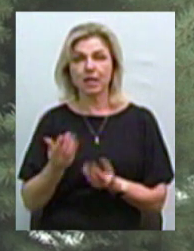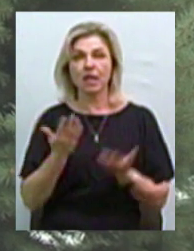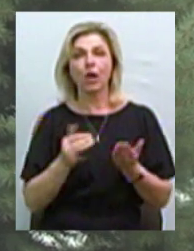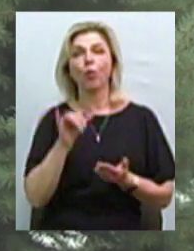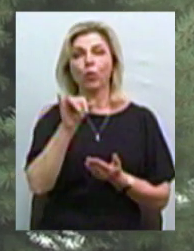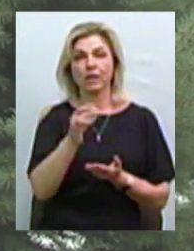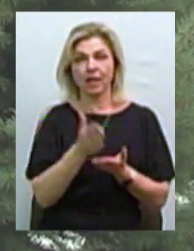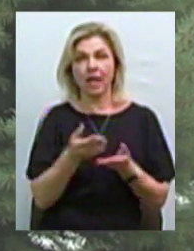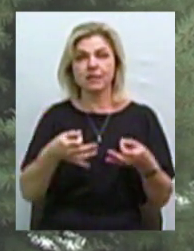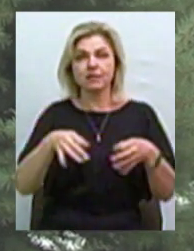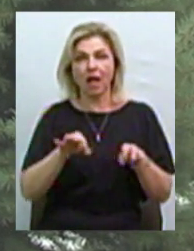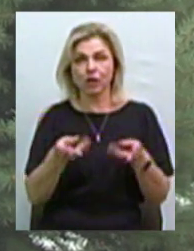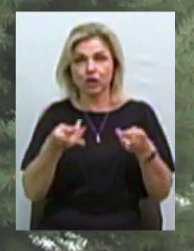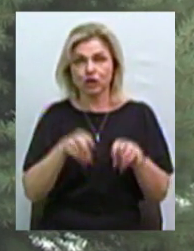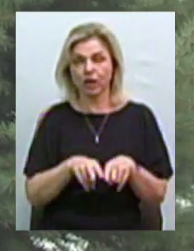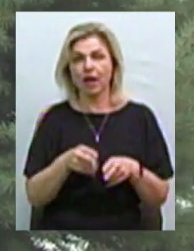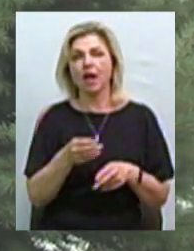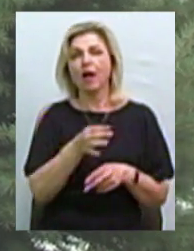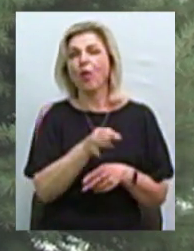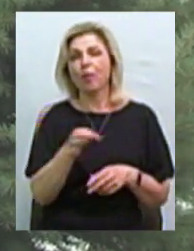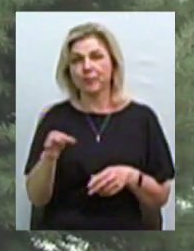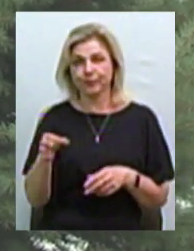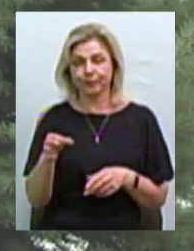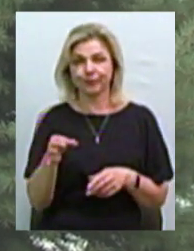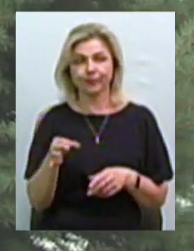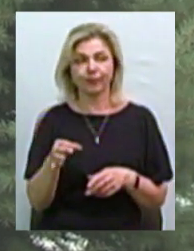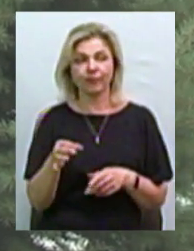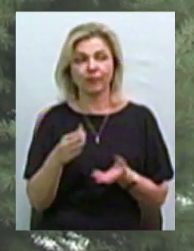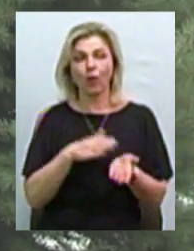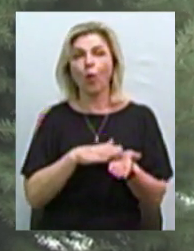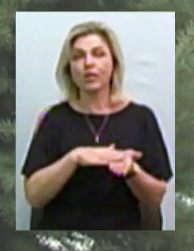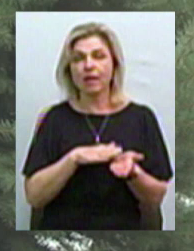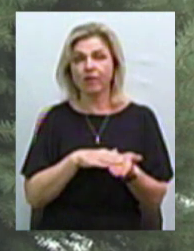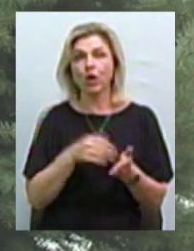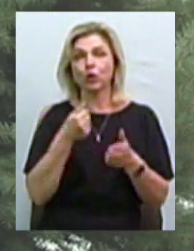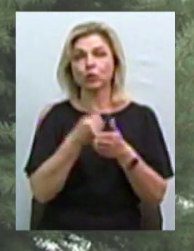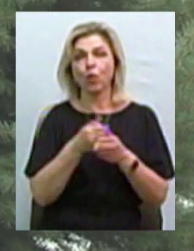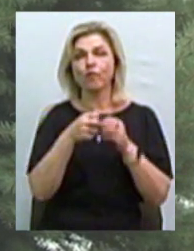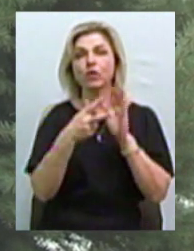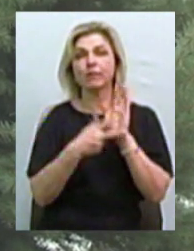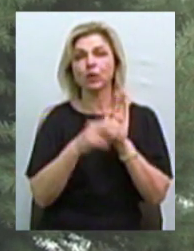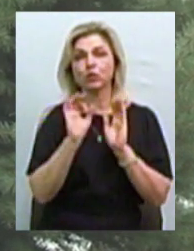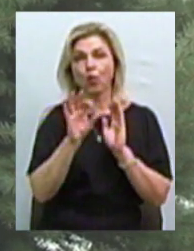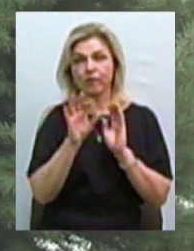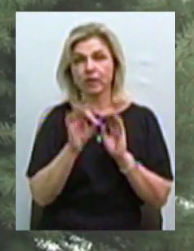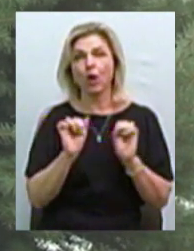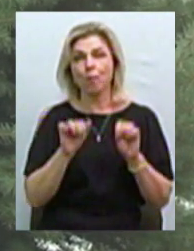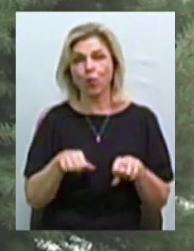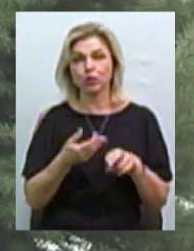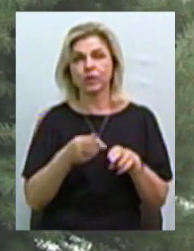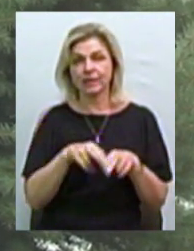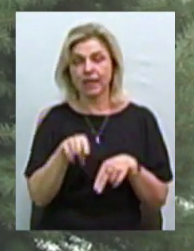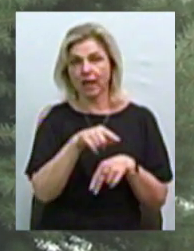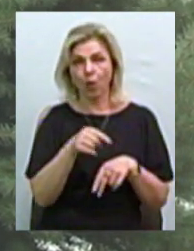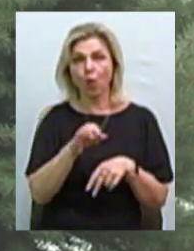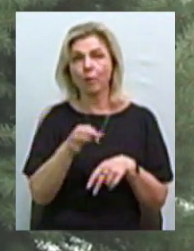залишки дрібних номіналів готівки, то вони до 18 жовтня зможуть ці